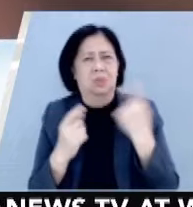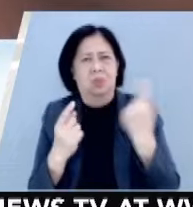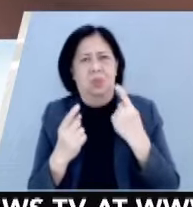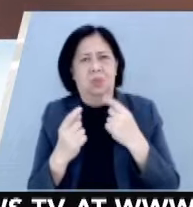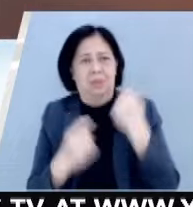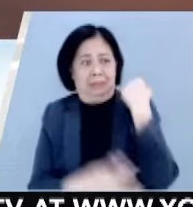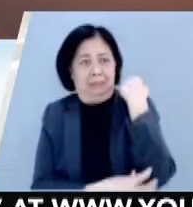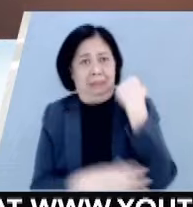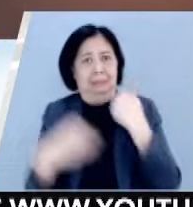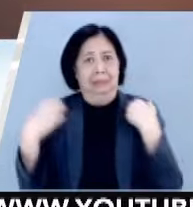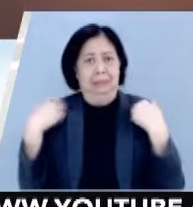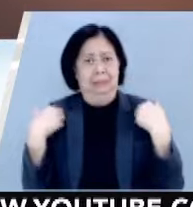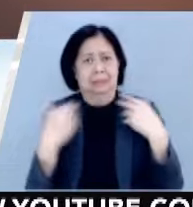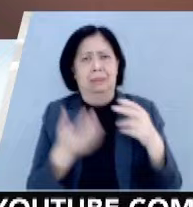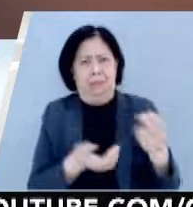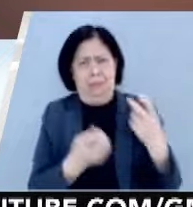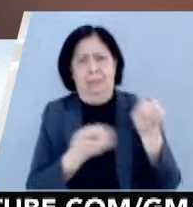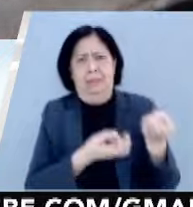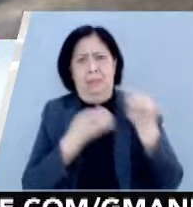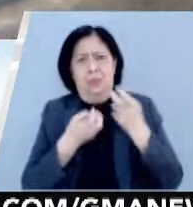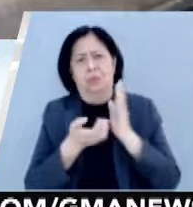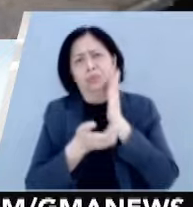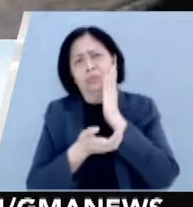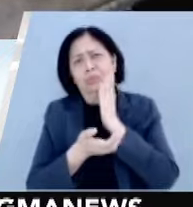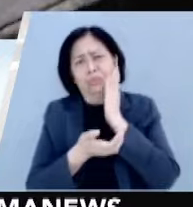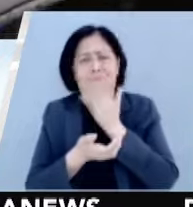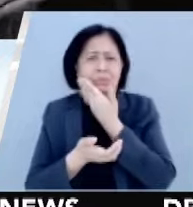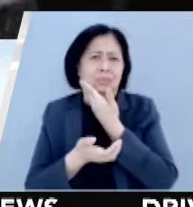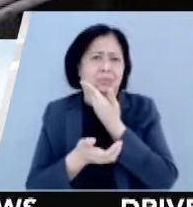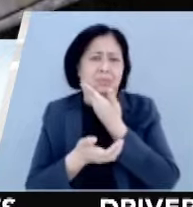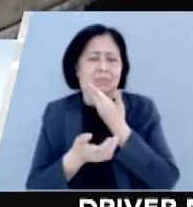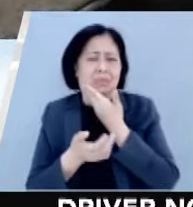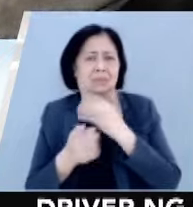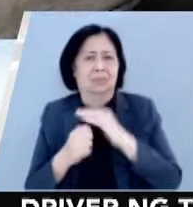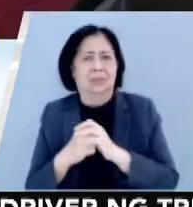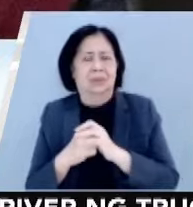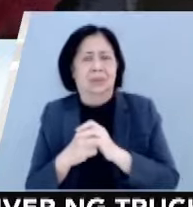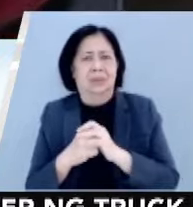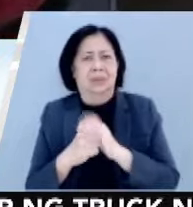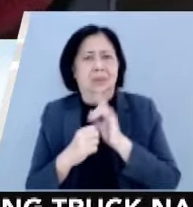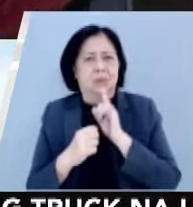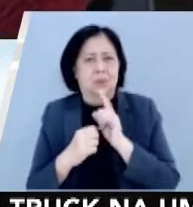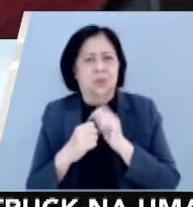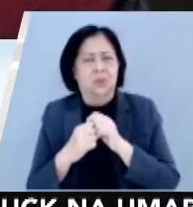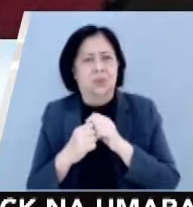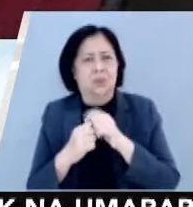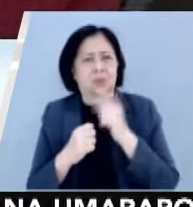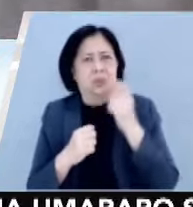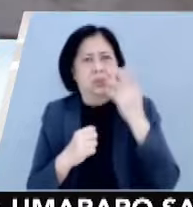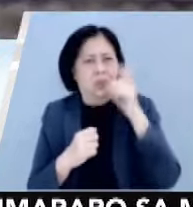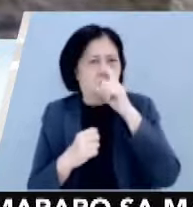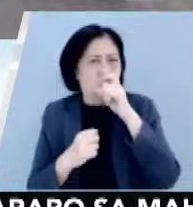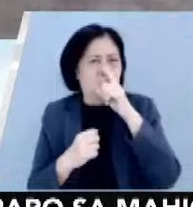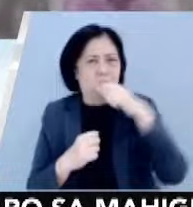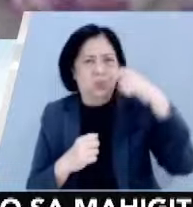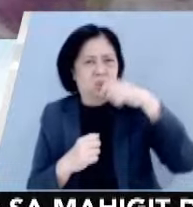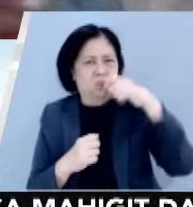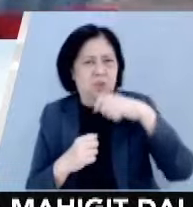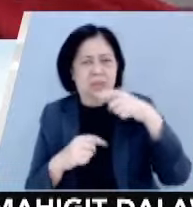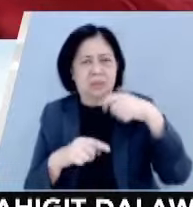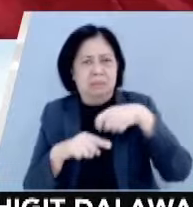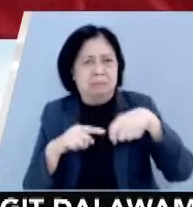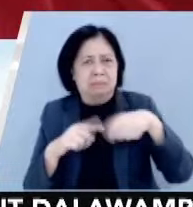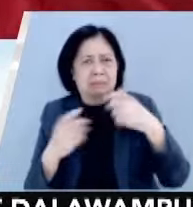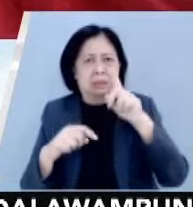kanyang ipinapahid sa pisngi. Hindi rin mapalitan ang kanyang lumang toothbrush. At hindi siya mapakonsulta